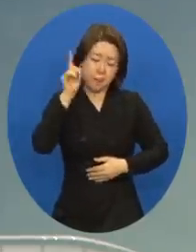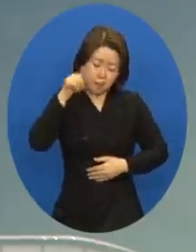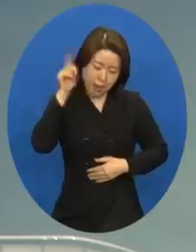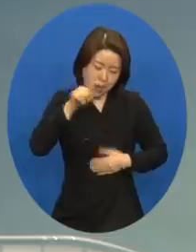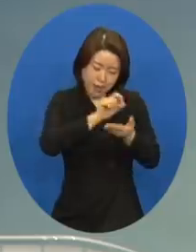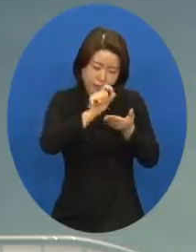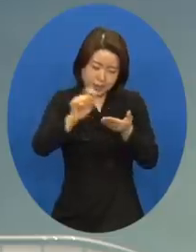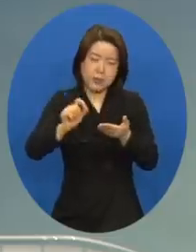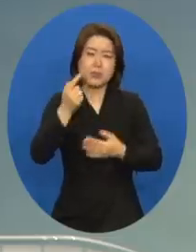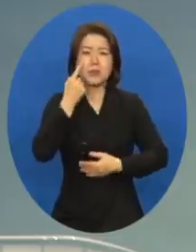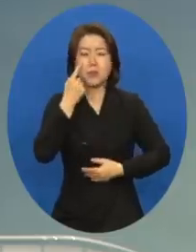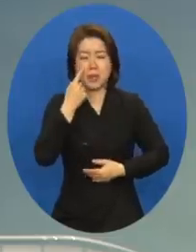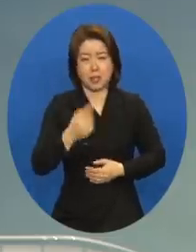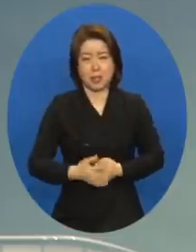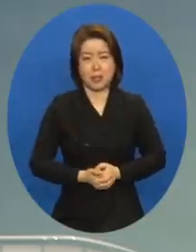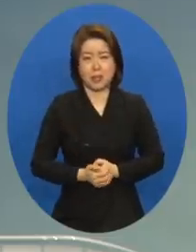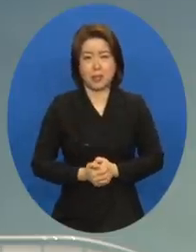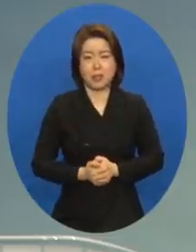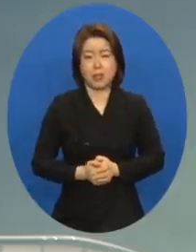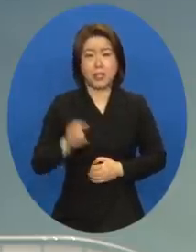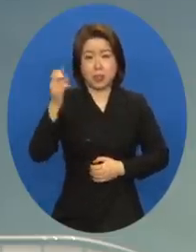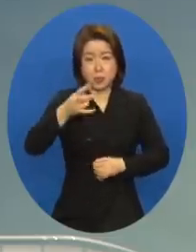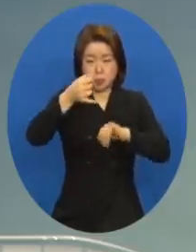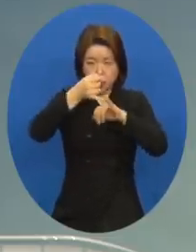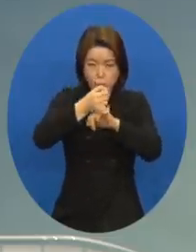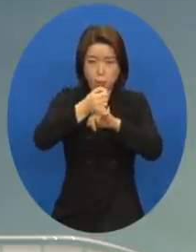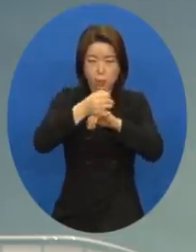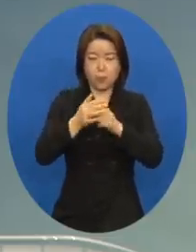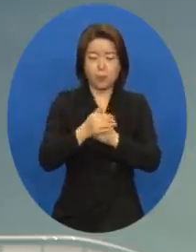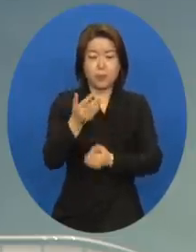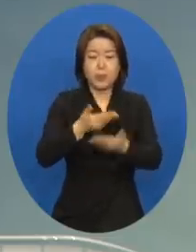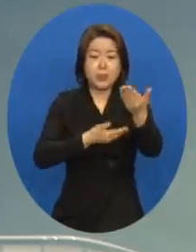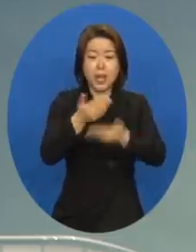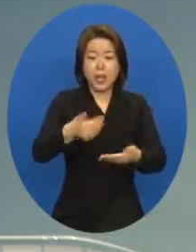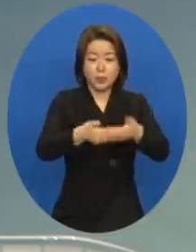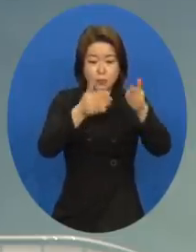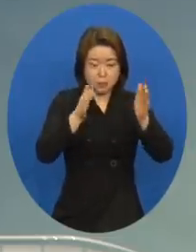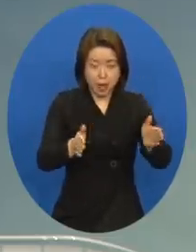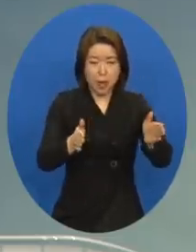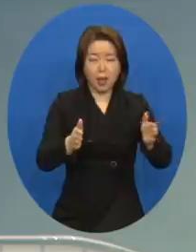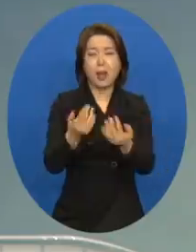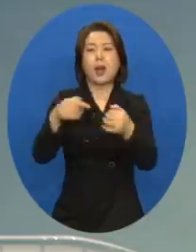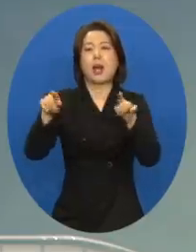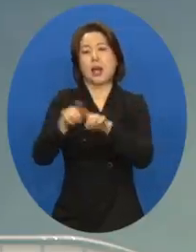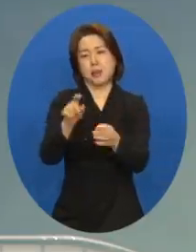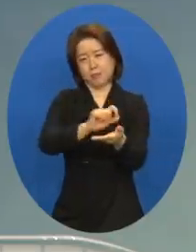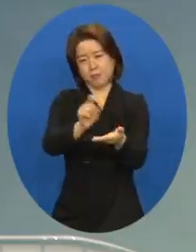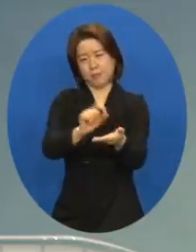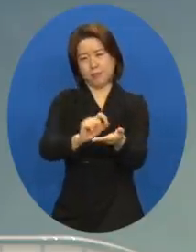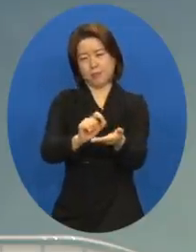쓰십시오. 그리고 반드시 나눔 방에서 함께 쓰십시오.